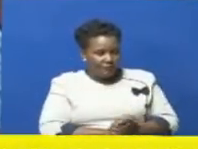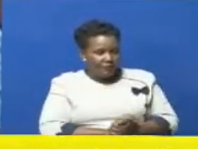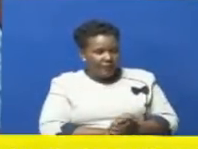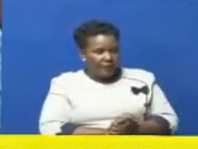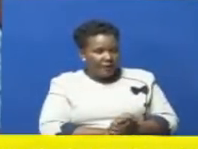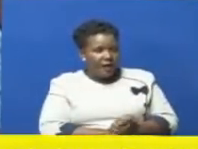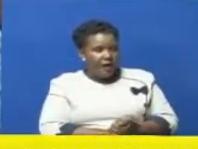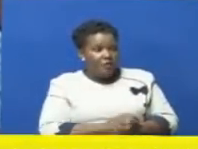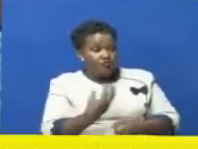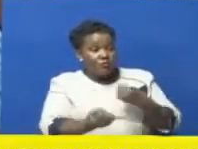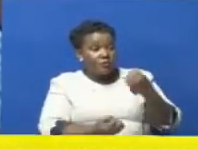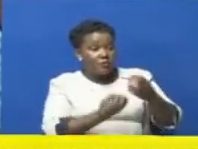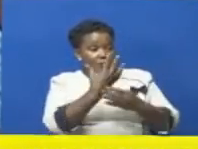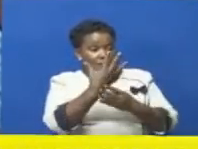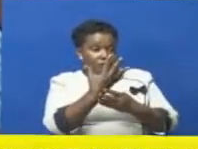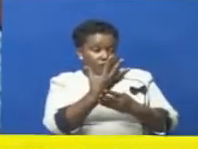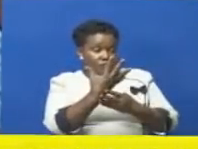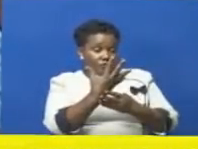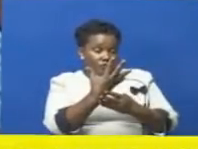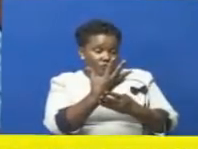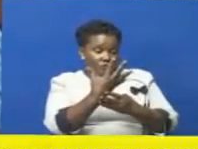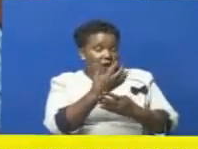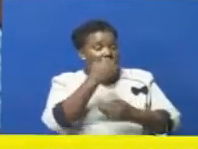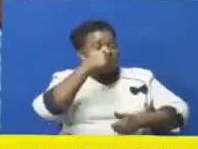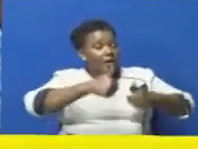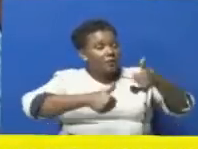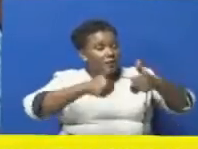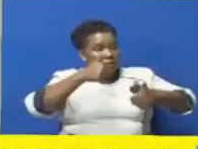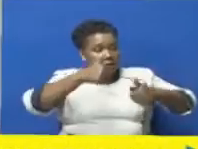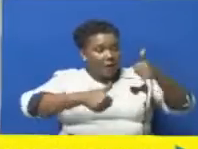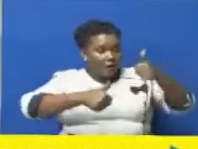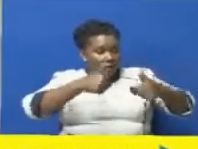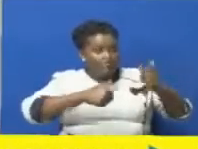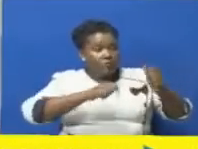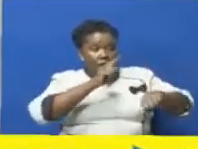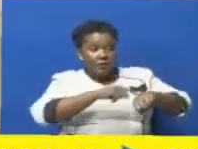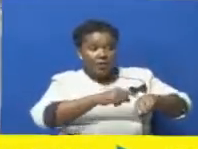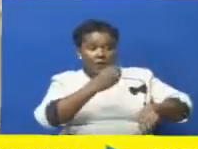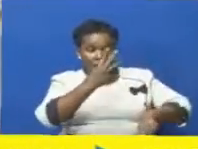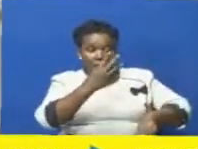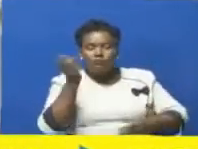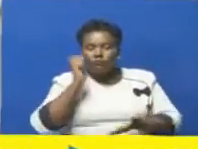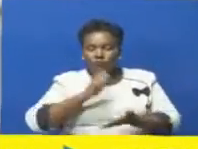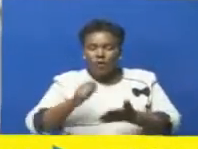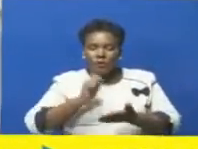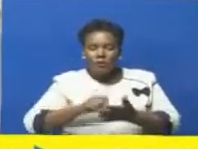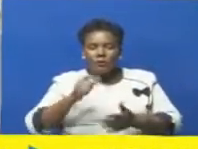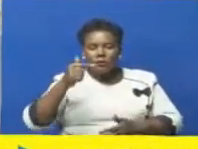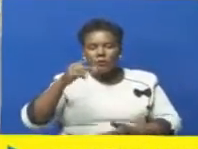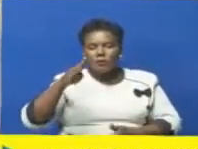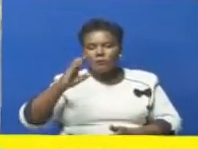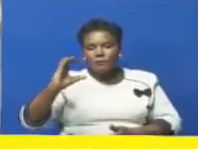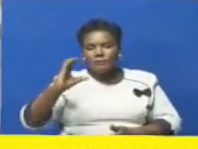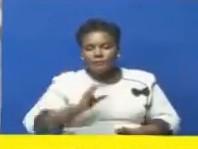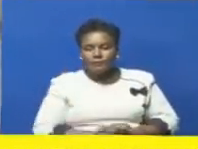ufunguzi wa michezo hiyo zitaanza mara moja saa 3. Amini Mgeni, TBC.